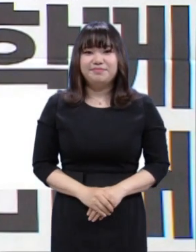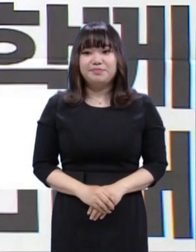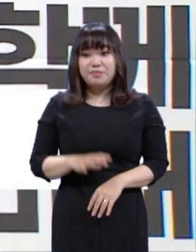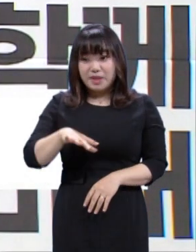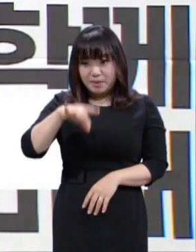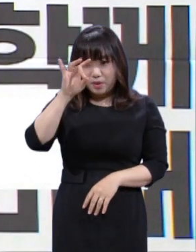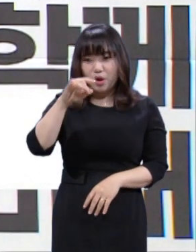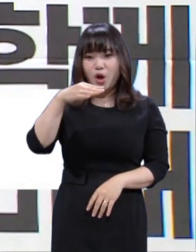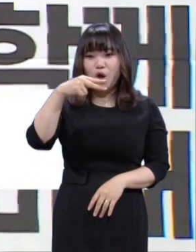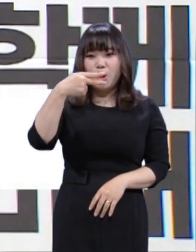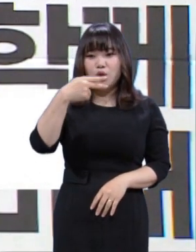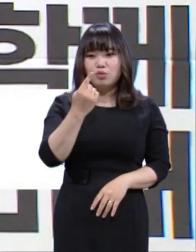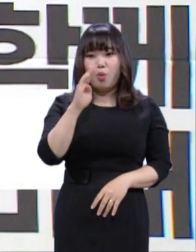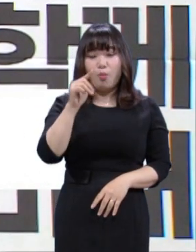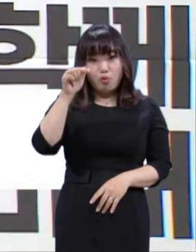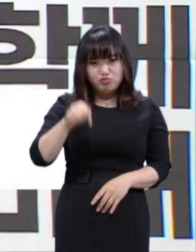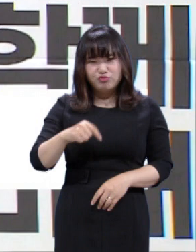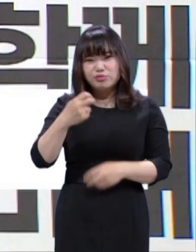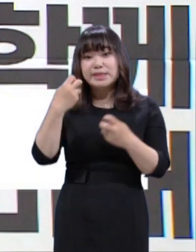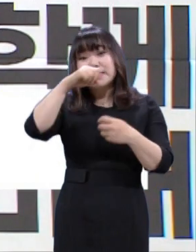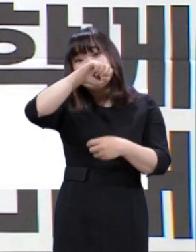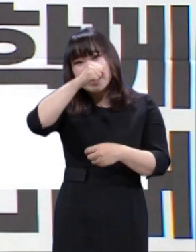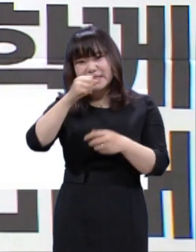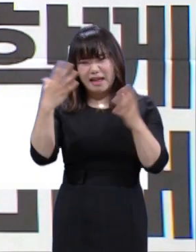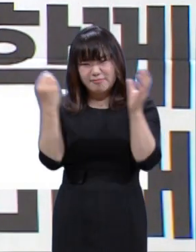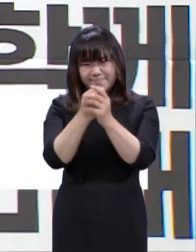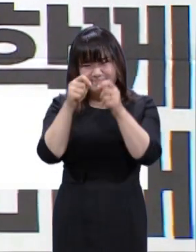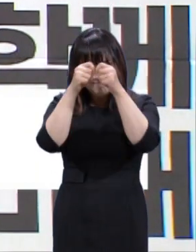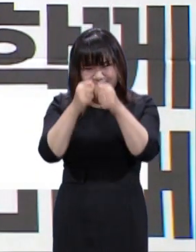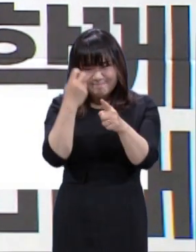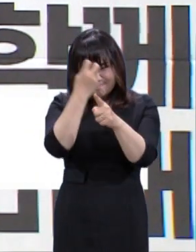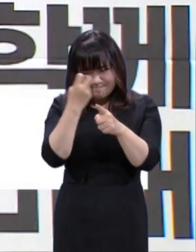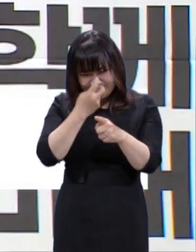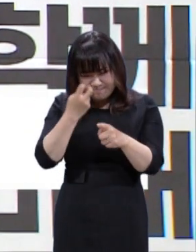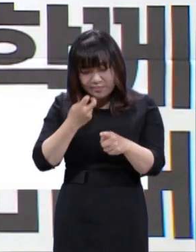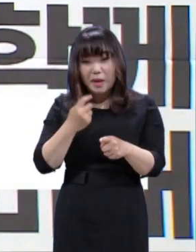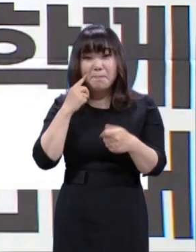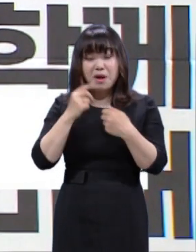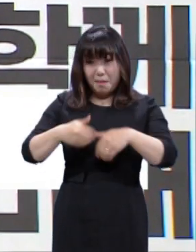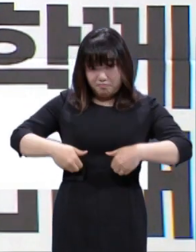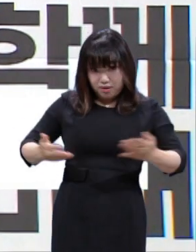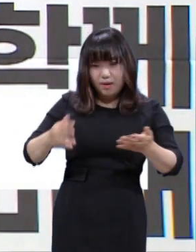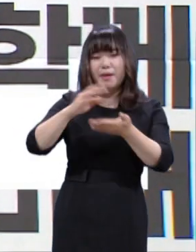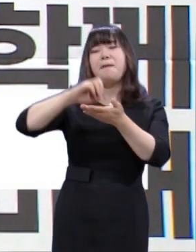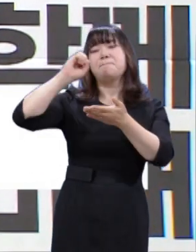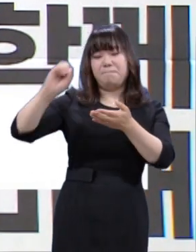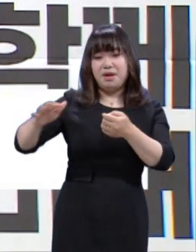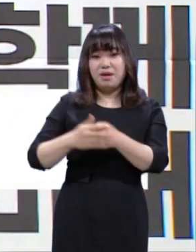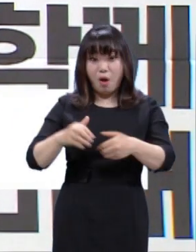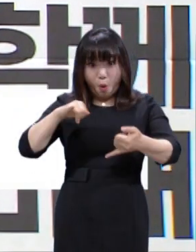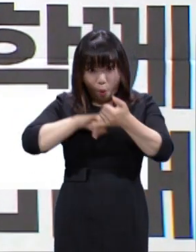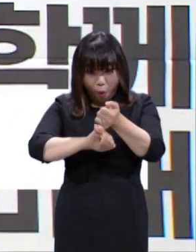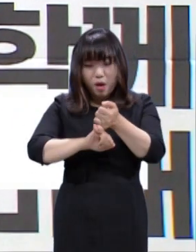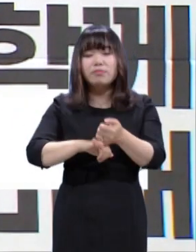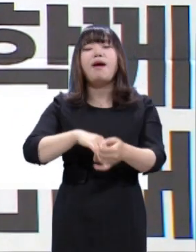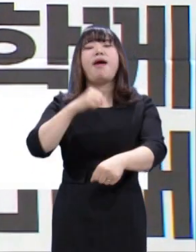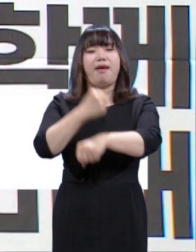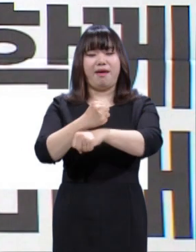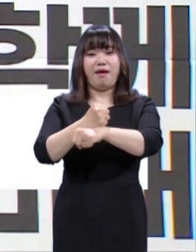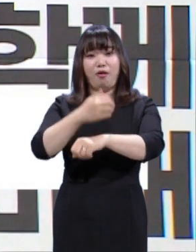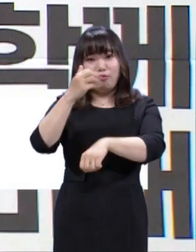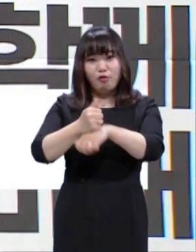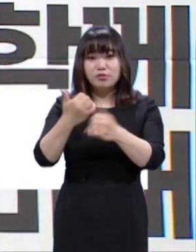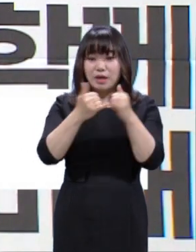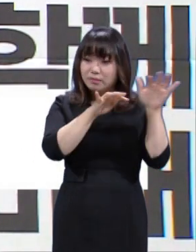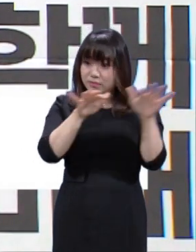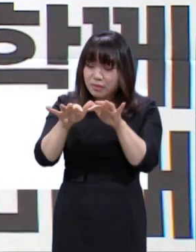먼저 도봉구의 예산을 면밀하게 전면 검토해서 불효불급한 예산은 걸러서 국민들에게